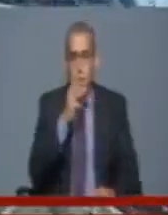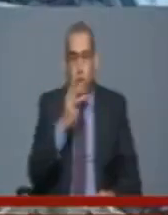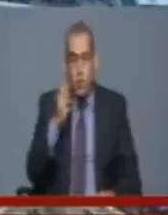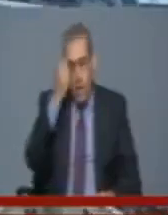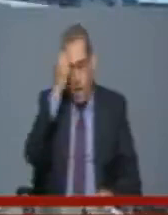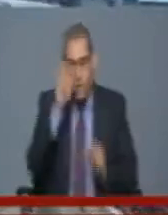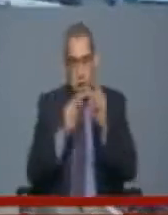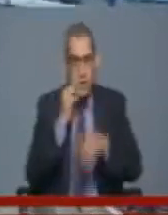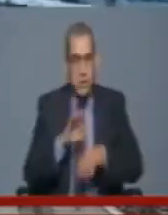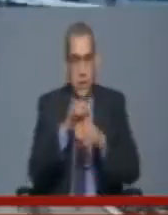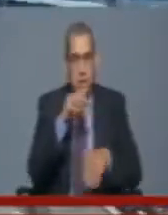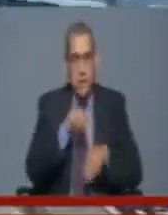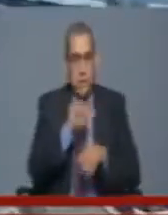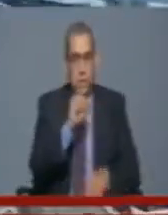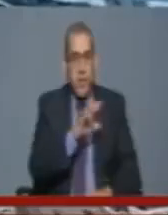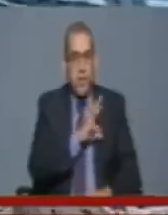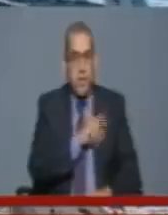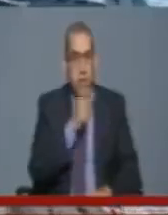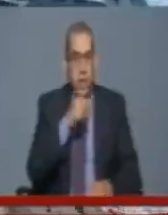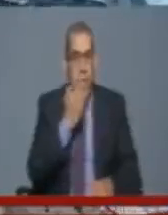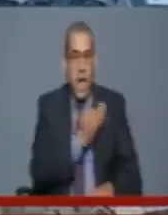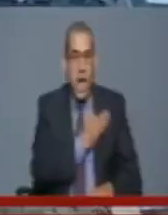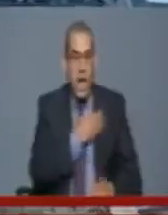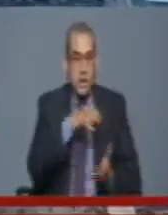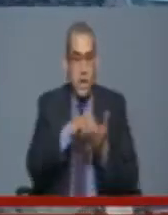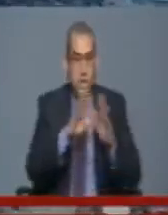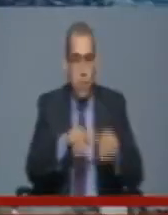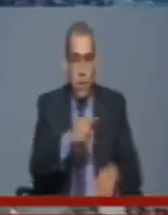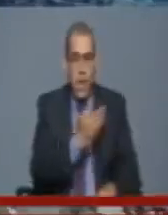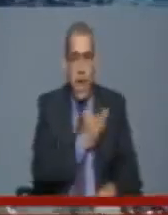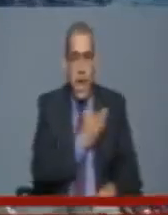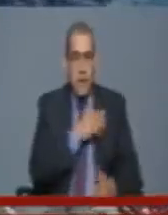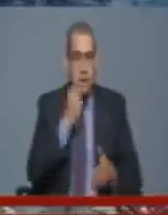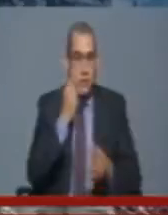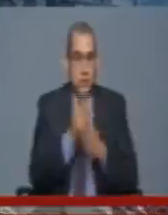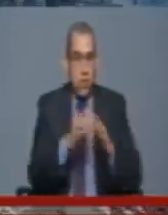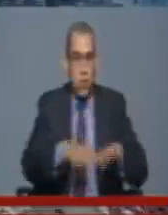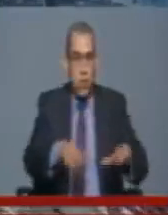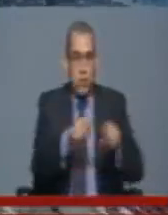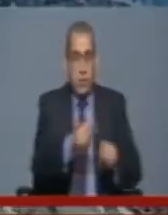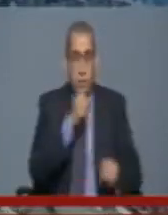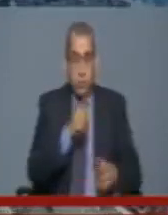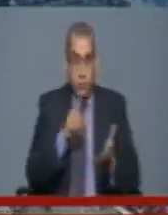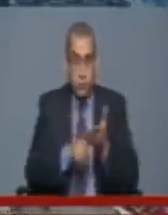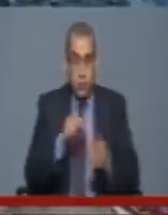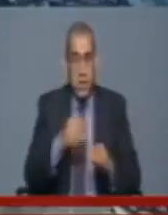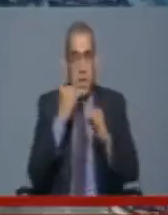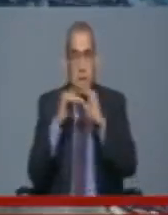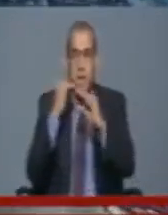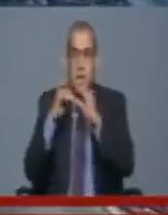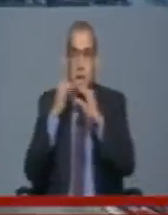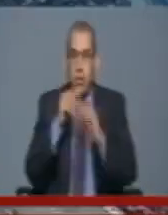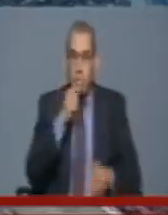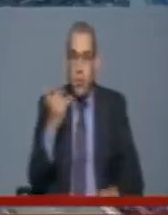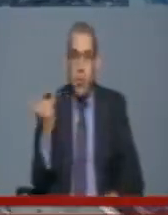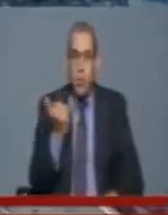2.3 مليون مواطن، وهم إجمالي المواطنين من سكان قطاع غزة. إذن هي رسائل هامة